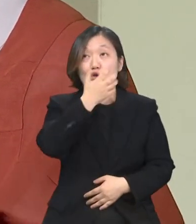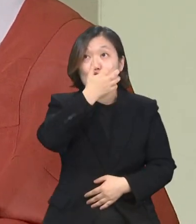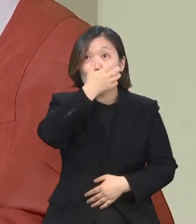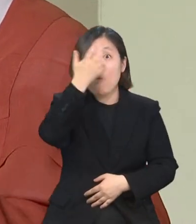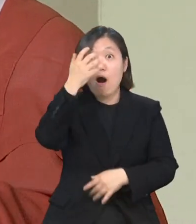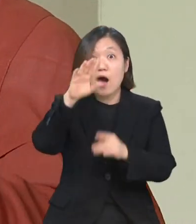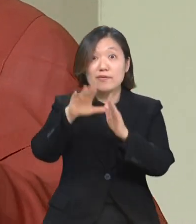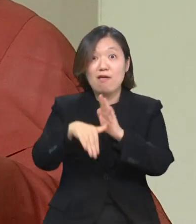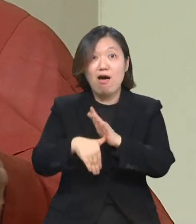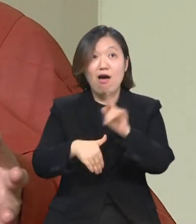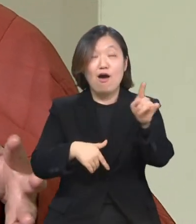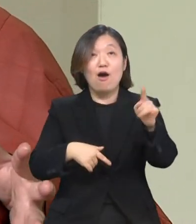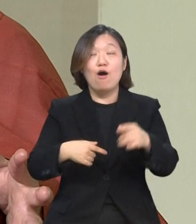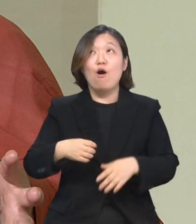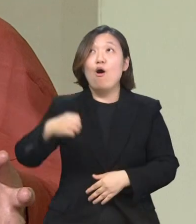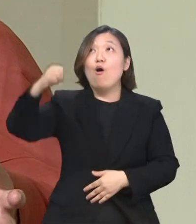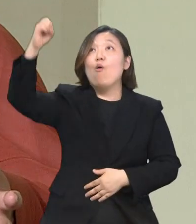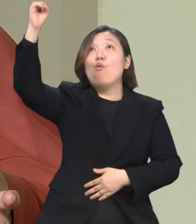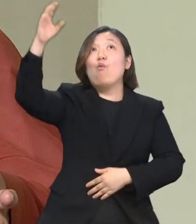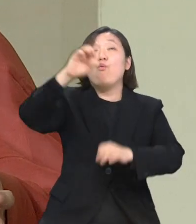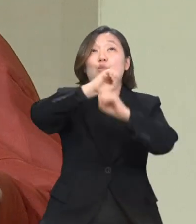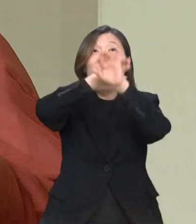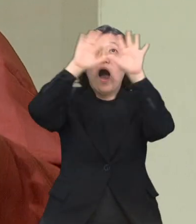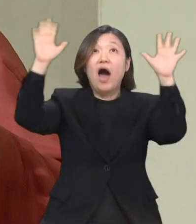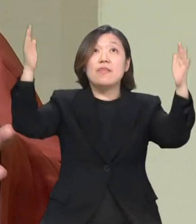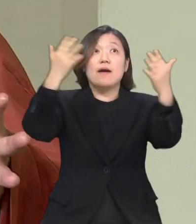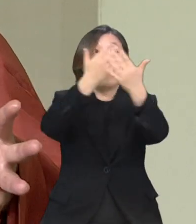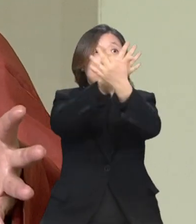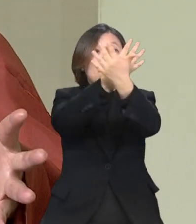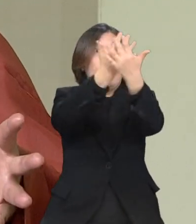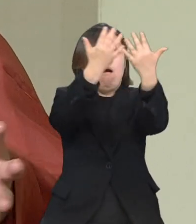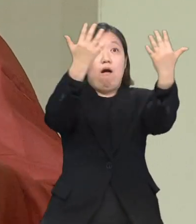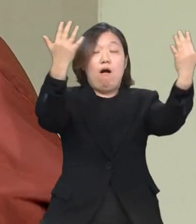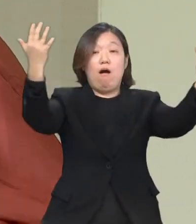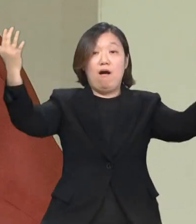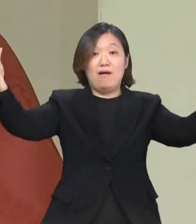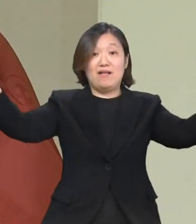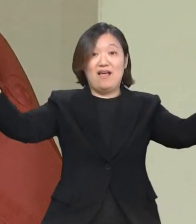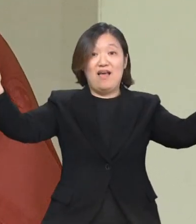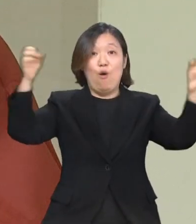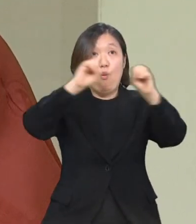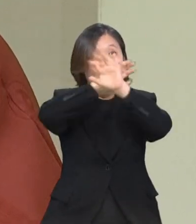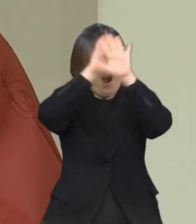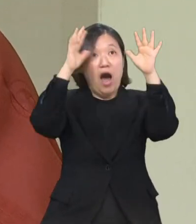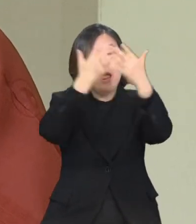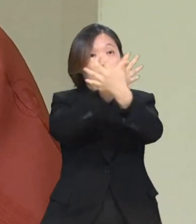눈앞에 환한 벽처럼 눈앞에 환한 벽에